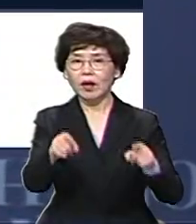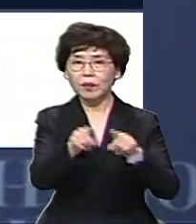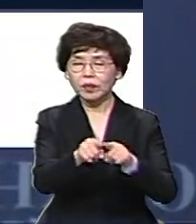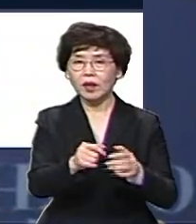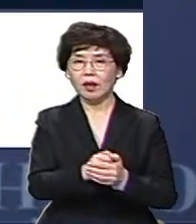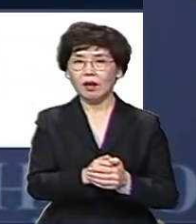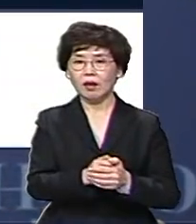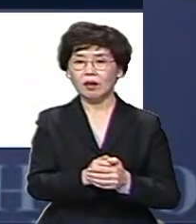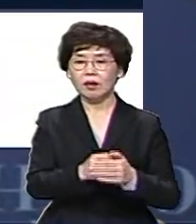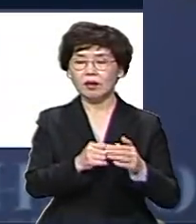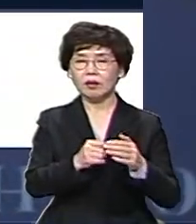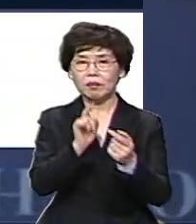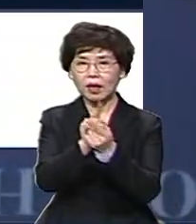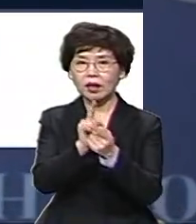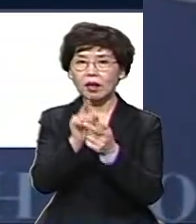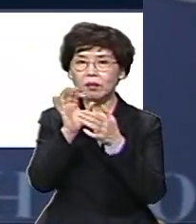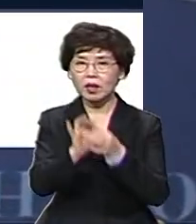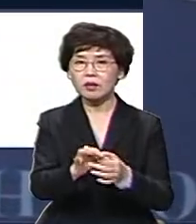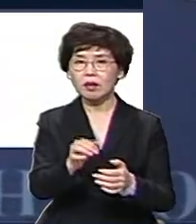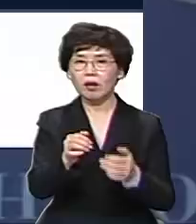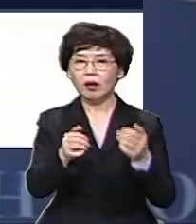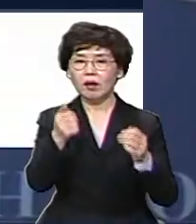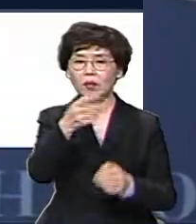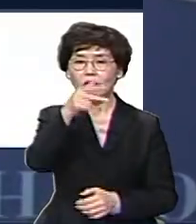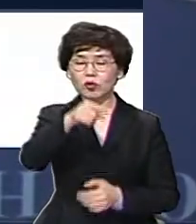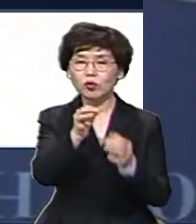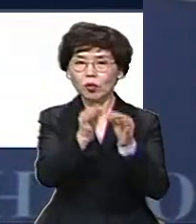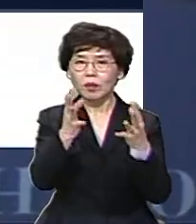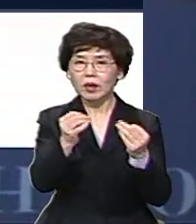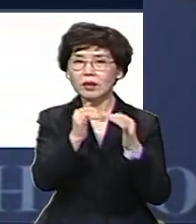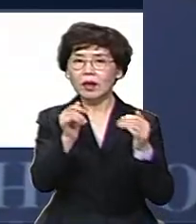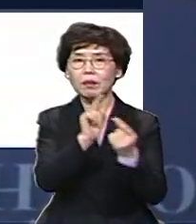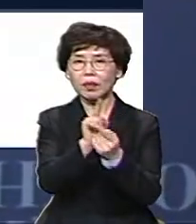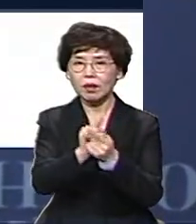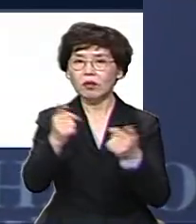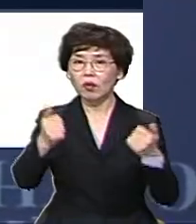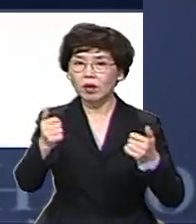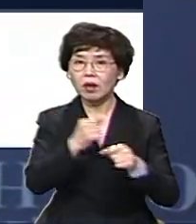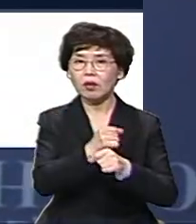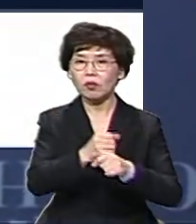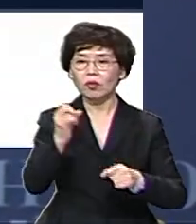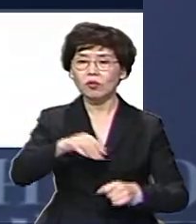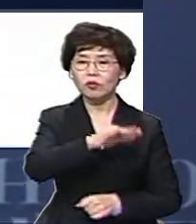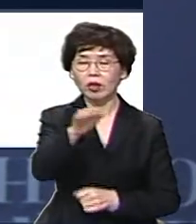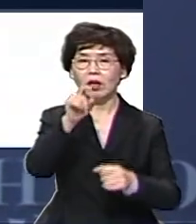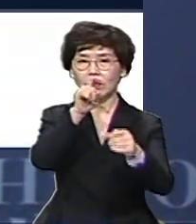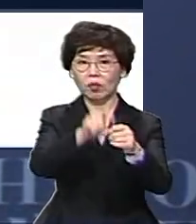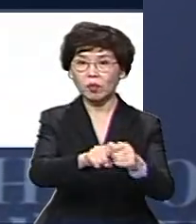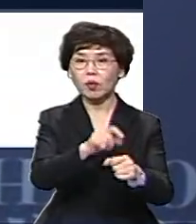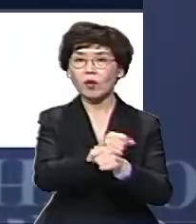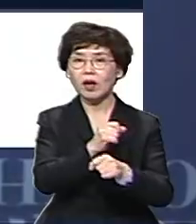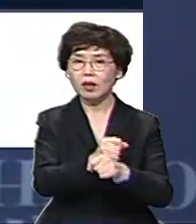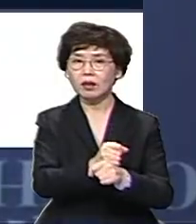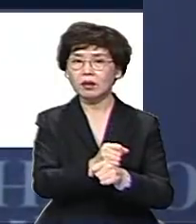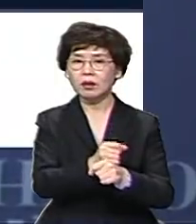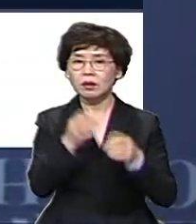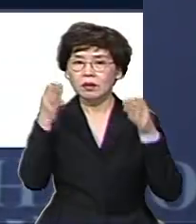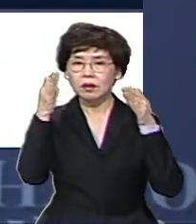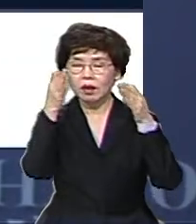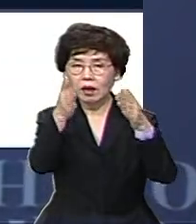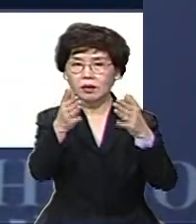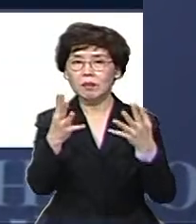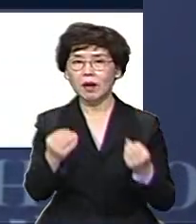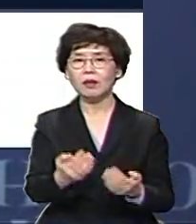북한과 함께 저는 또 다니면서 지난 몇 주 동안 많은 분들을 만나 뵙고 회의를 하였고 또한 우리가 목표로 하는